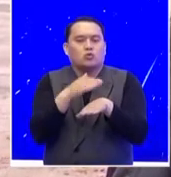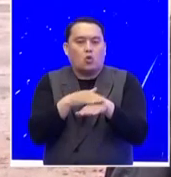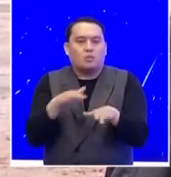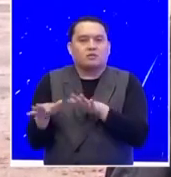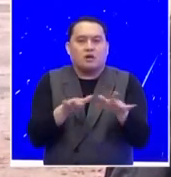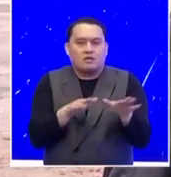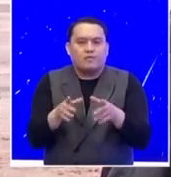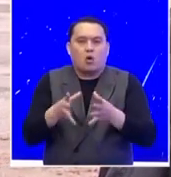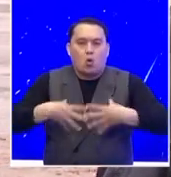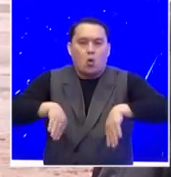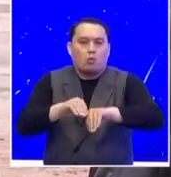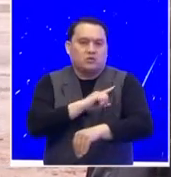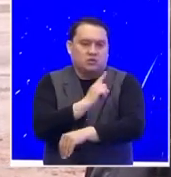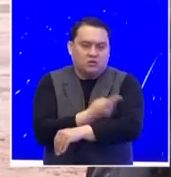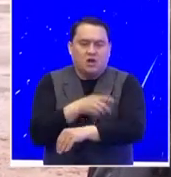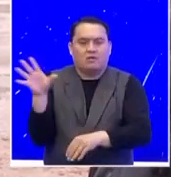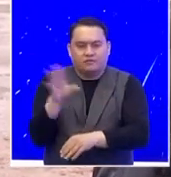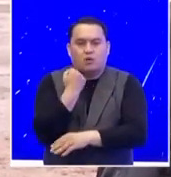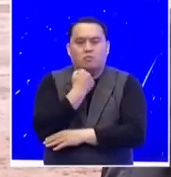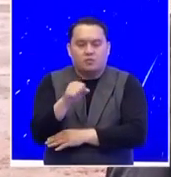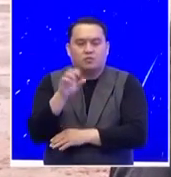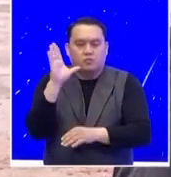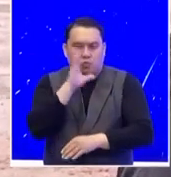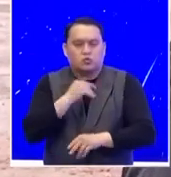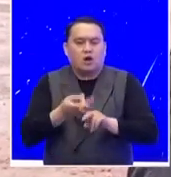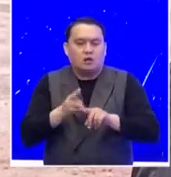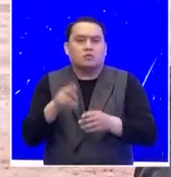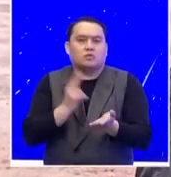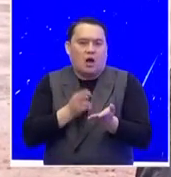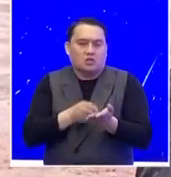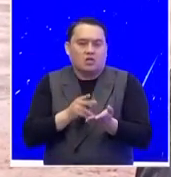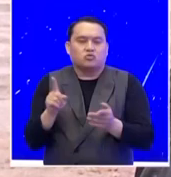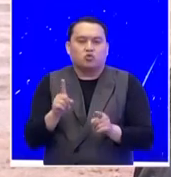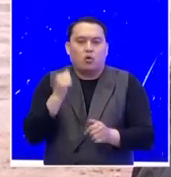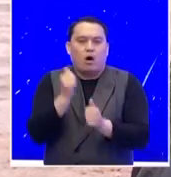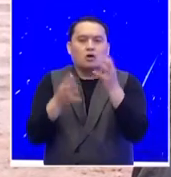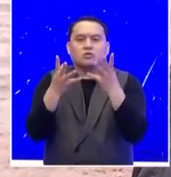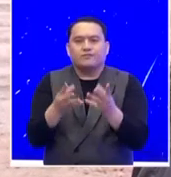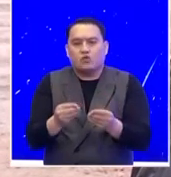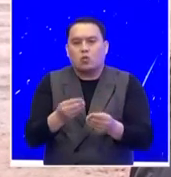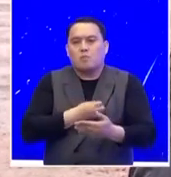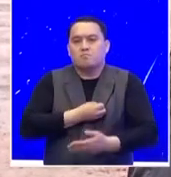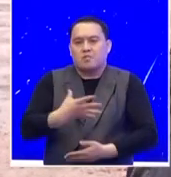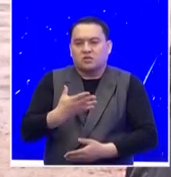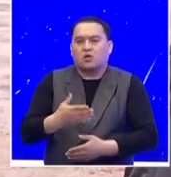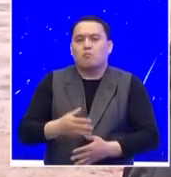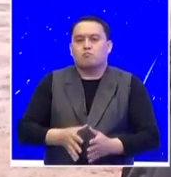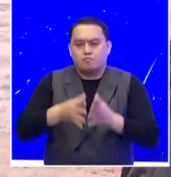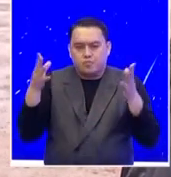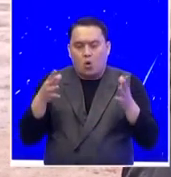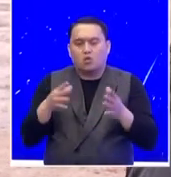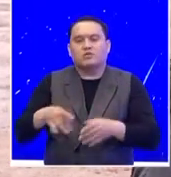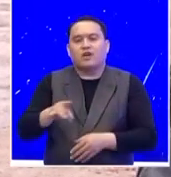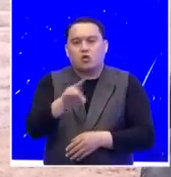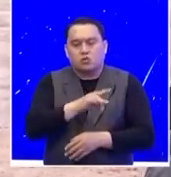делах. Общими усилиями мы преодолеем все невзгоды. Не раз наша история это доказывала. Надеюсь, что с каждым днем число меценатов нашей области и непосредственно в